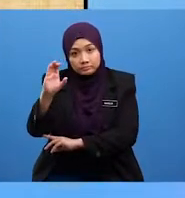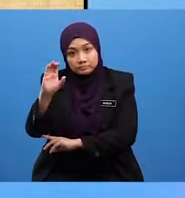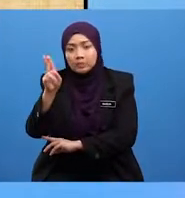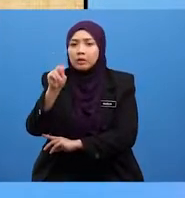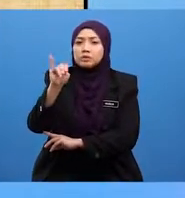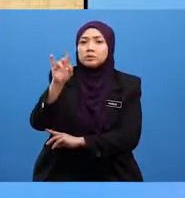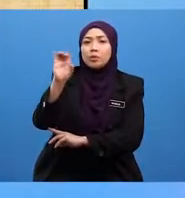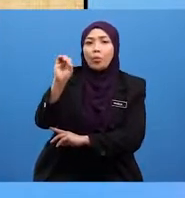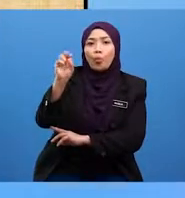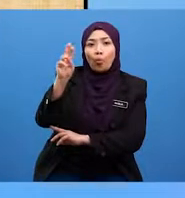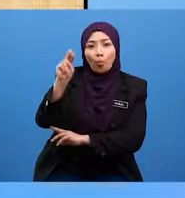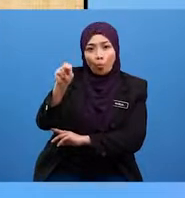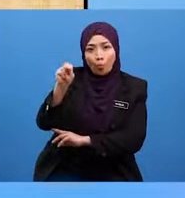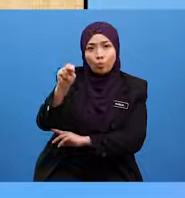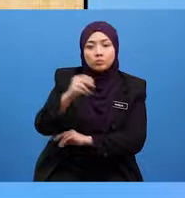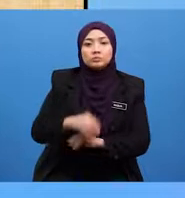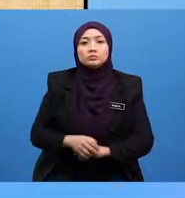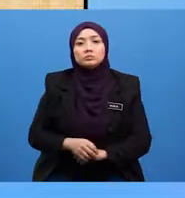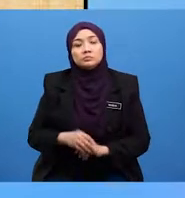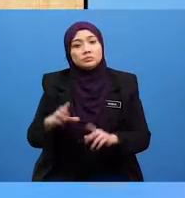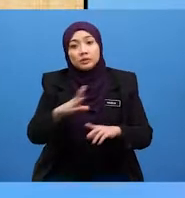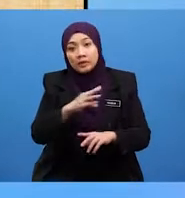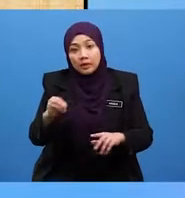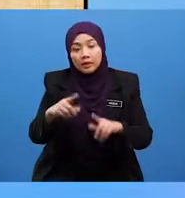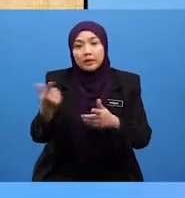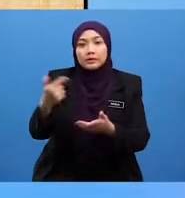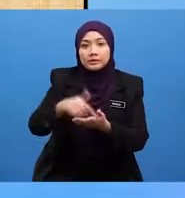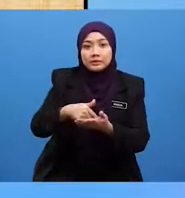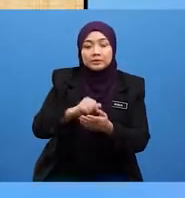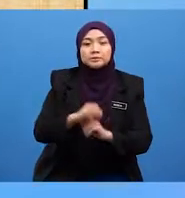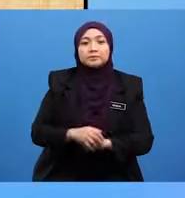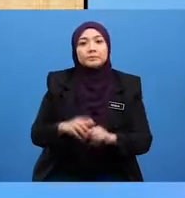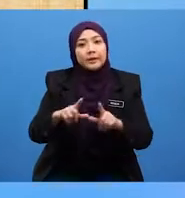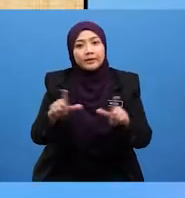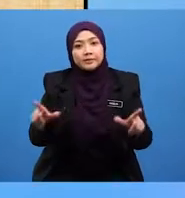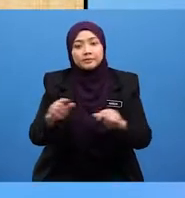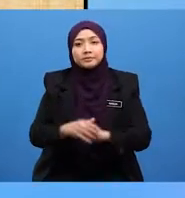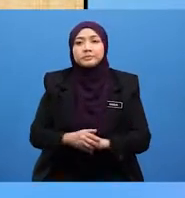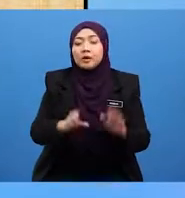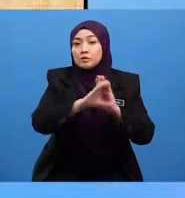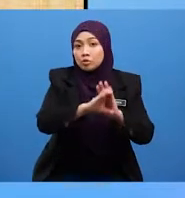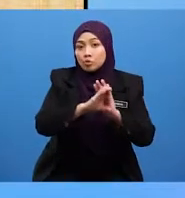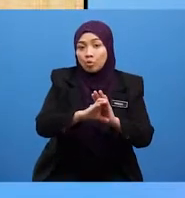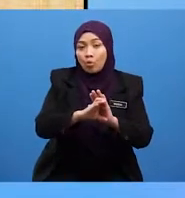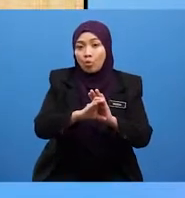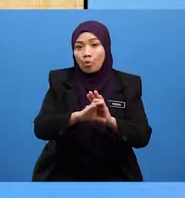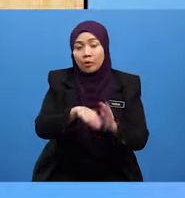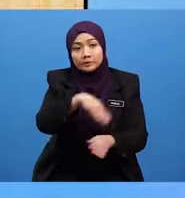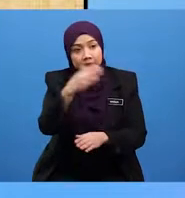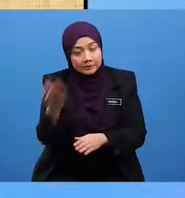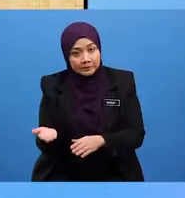nilon dan terilina. Contoh bagi plastik termoset pula